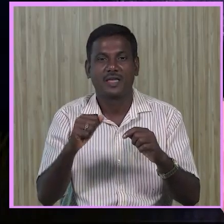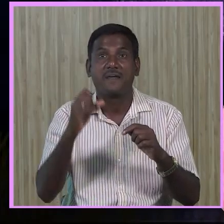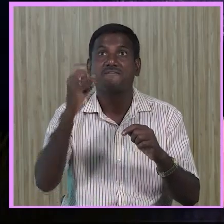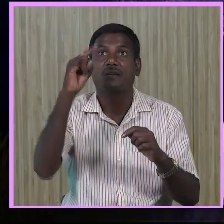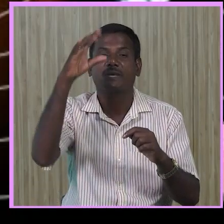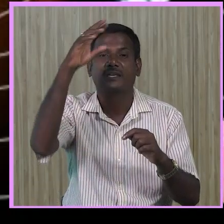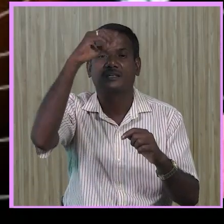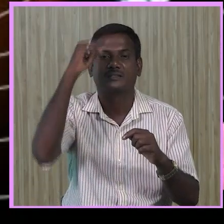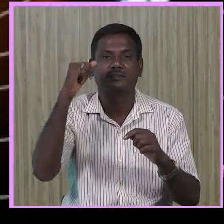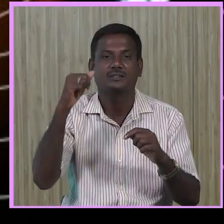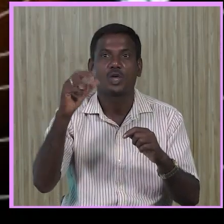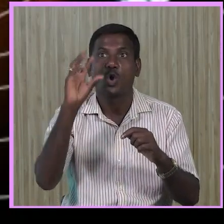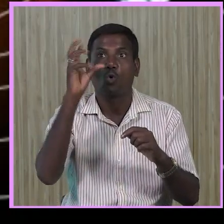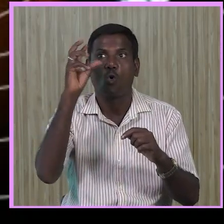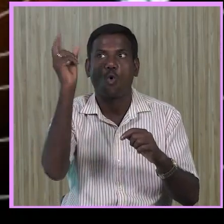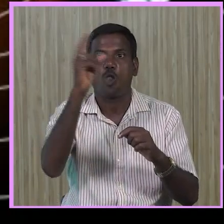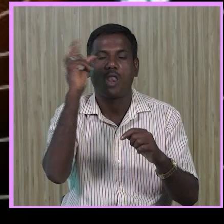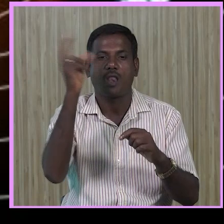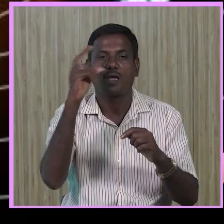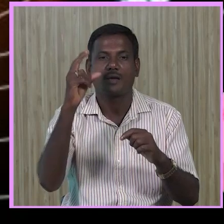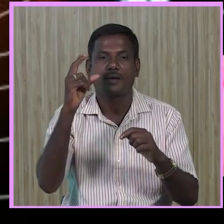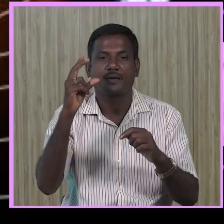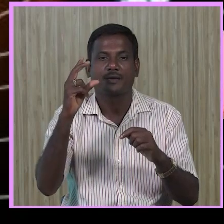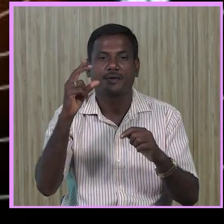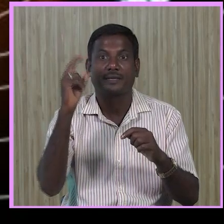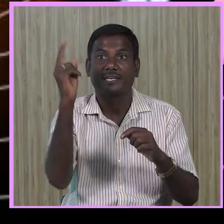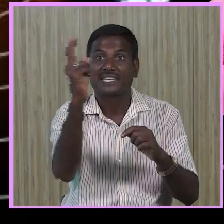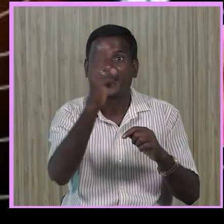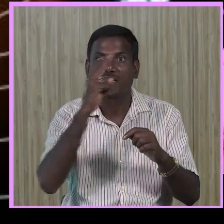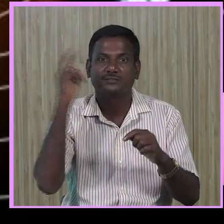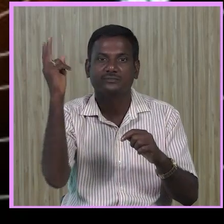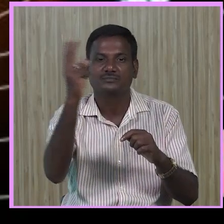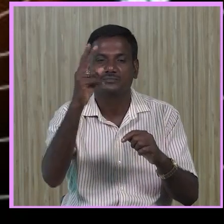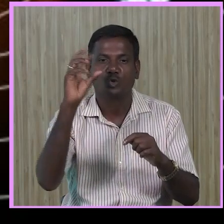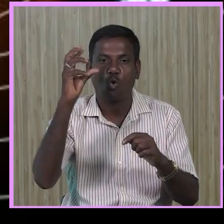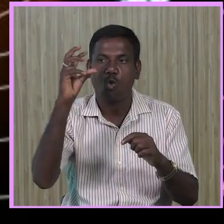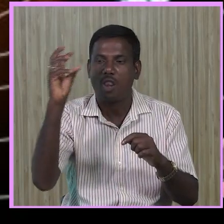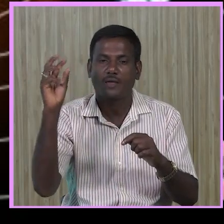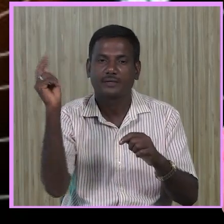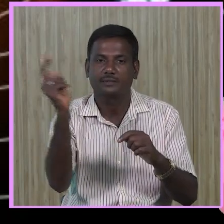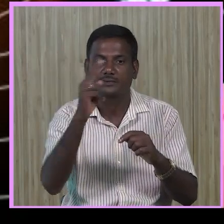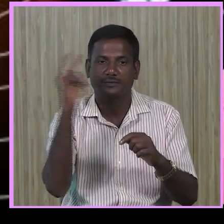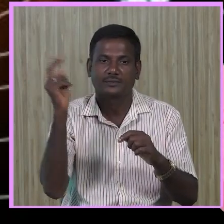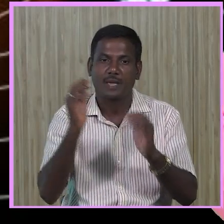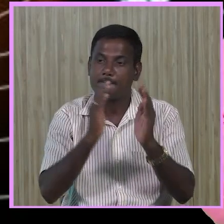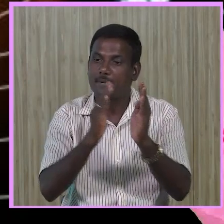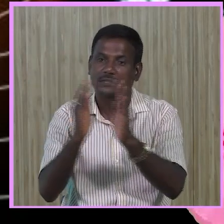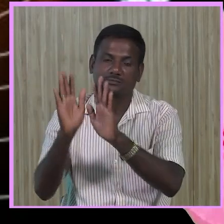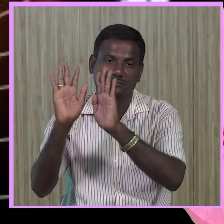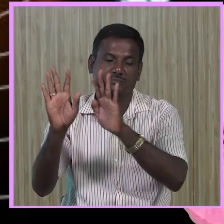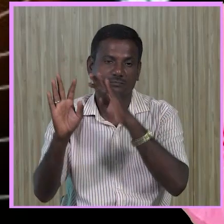விண்மீன்கள், கோள்கள் மற்றும் அந்த கோள்களுடைய இயக்க நிலைகள், அதனுடைய பகுதி